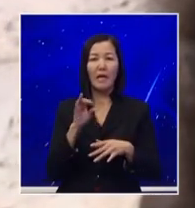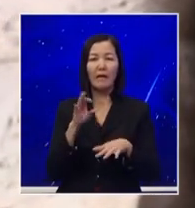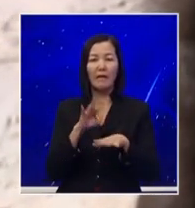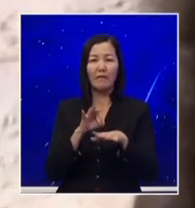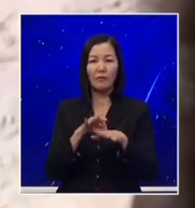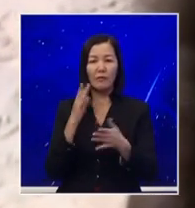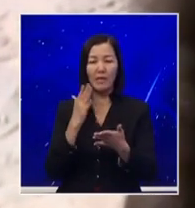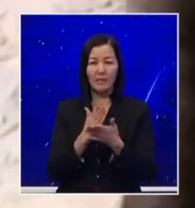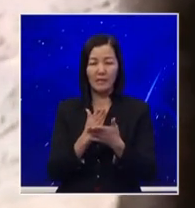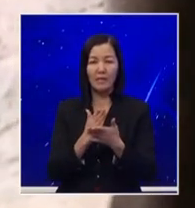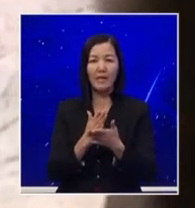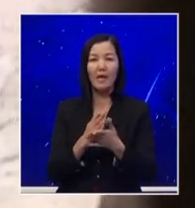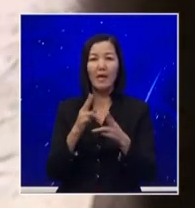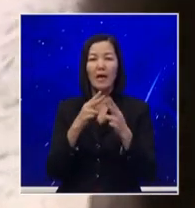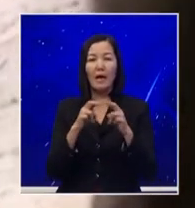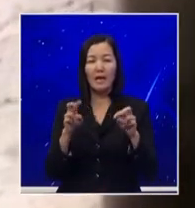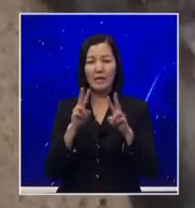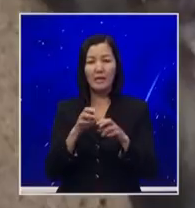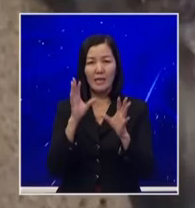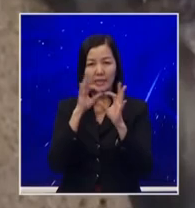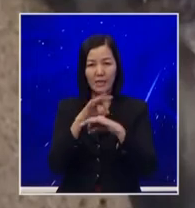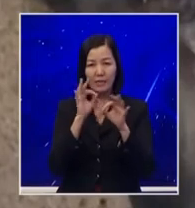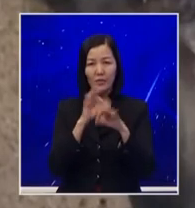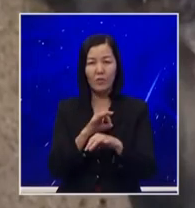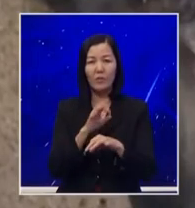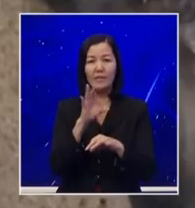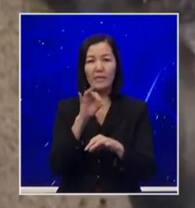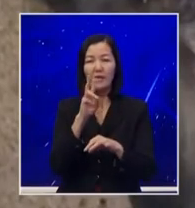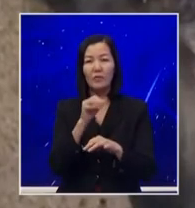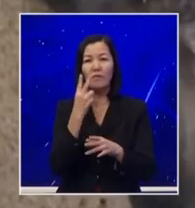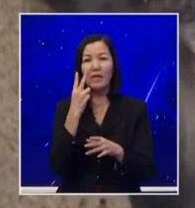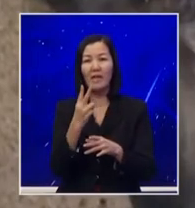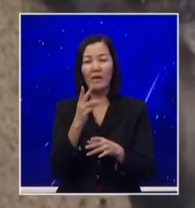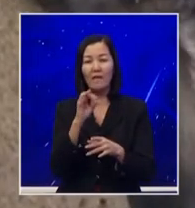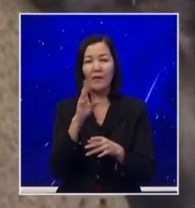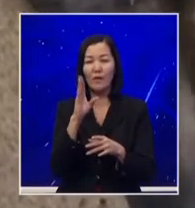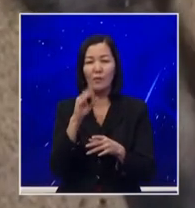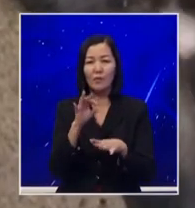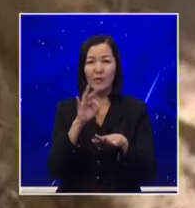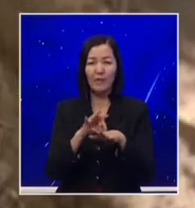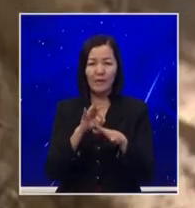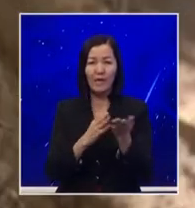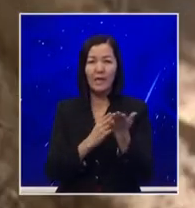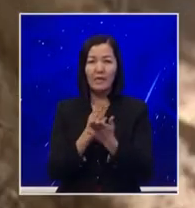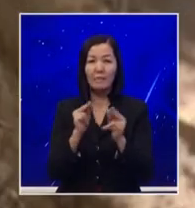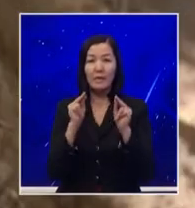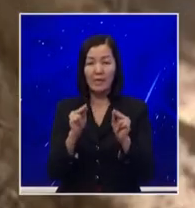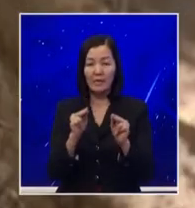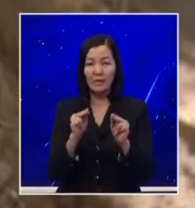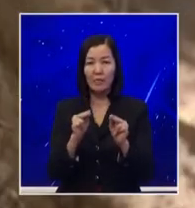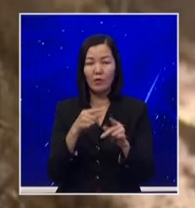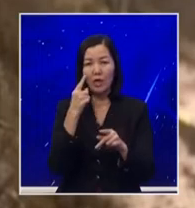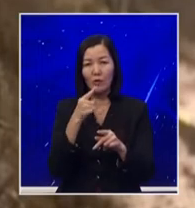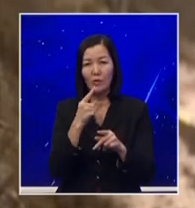ала зерттеу нәтижелеріне сәйкес бұл SARS-CoV-2 вирус екен. Сафари паркының қызметкерлері де бұл жағдайды растап отыр.